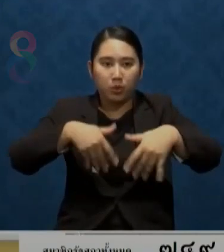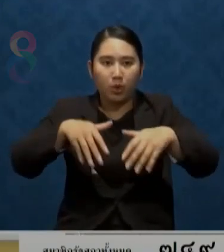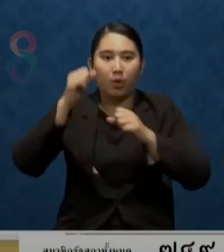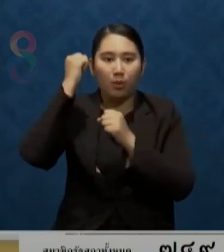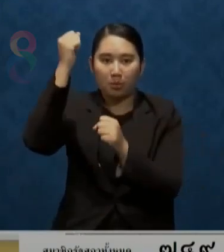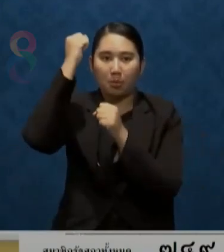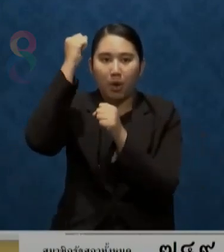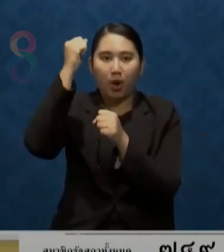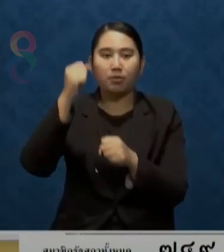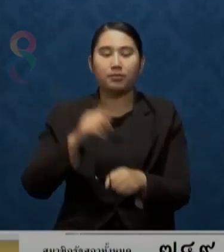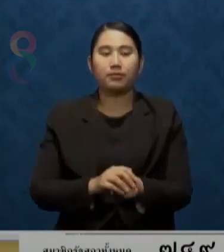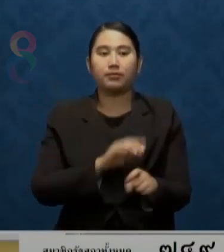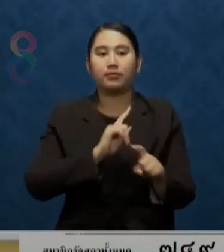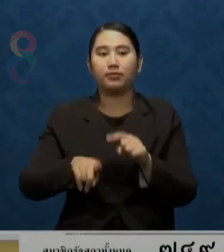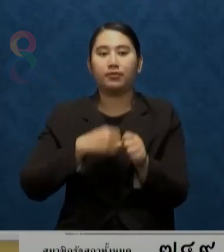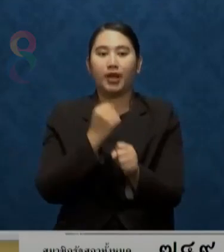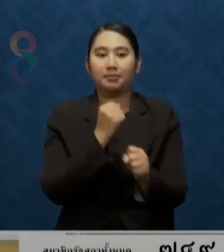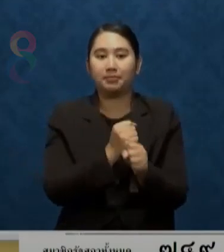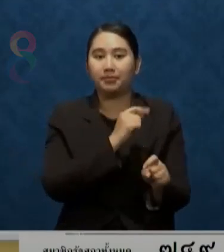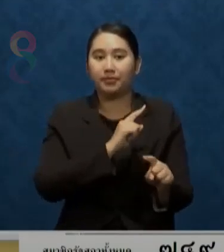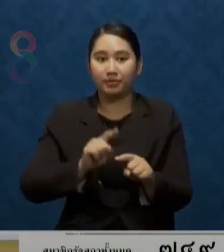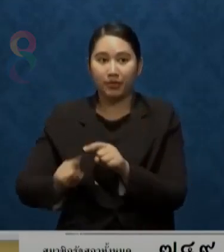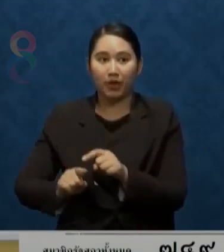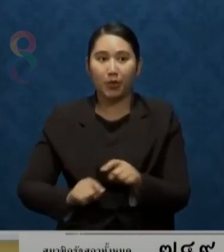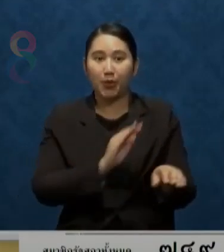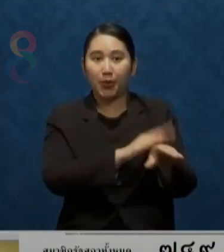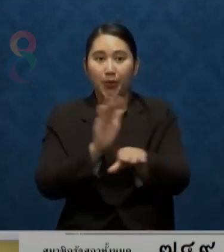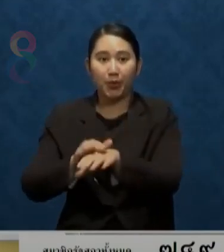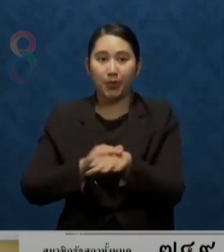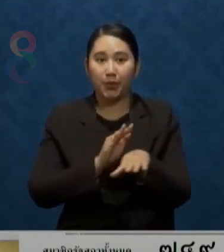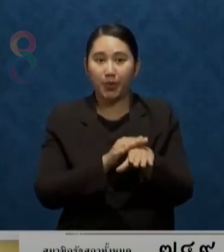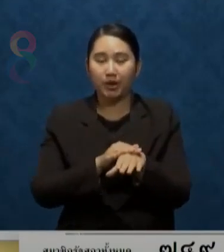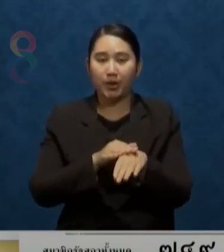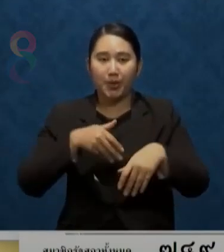ร้องไปดำเนินการใดๆให้คนในประเทศนี้ออ